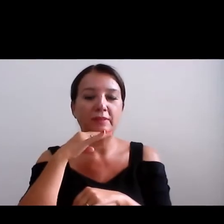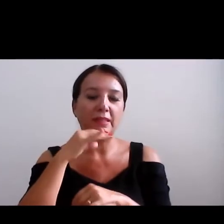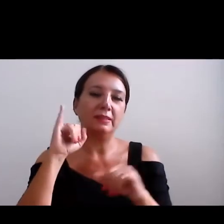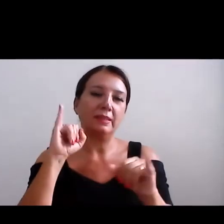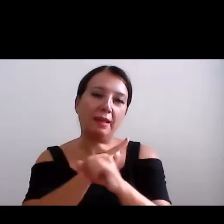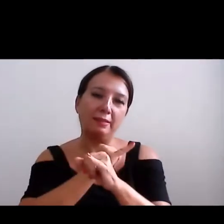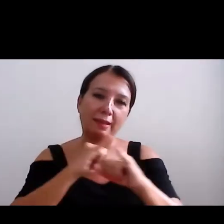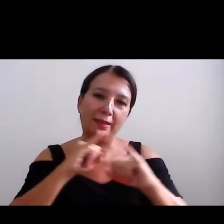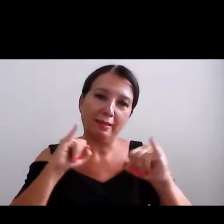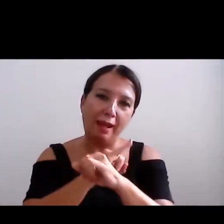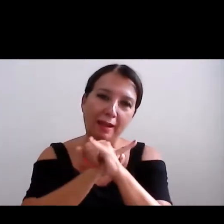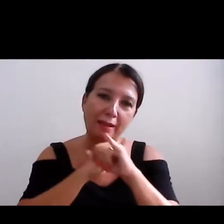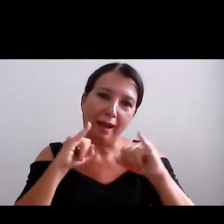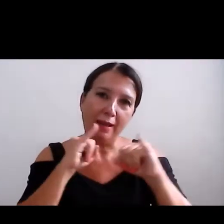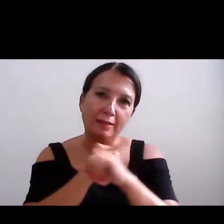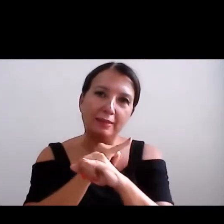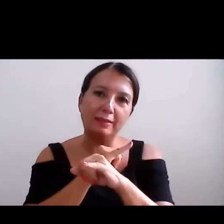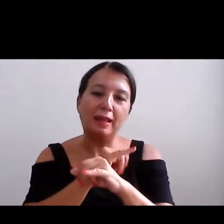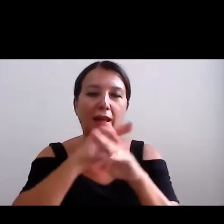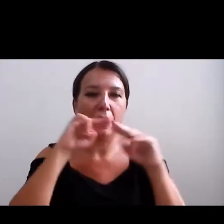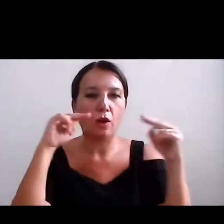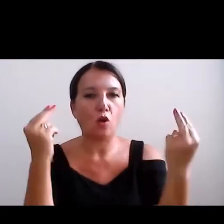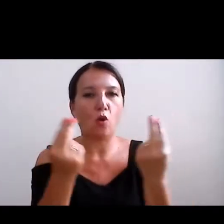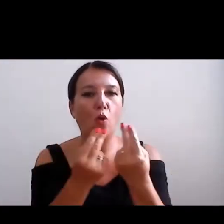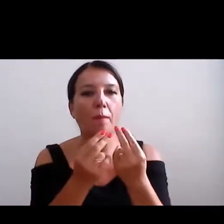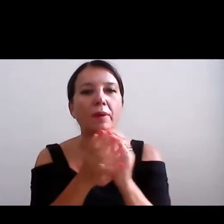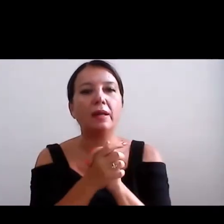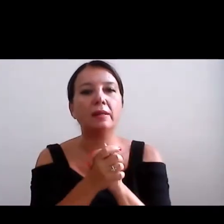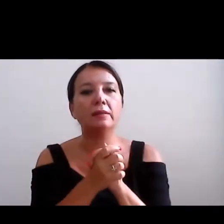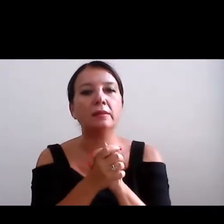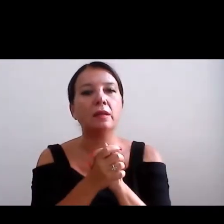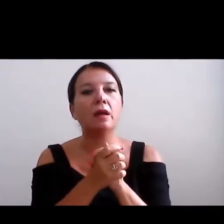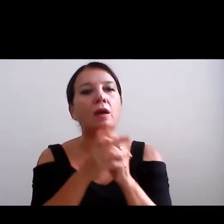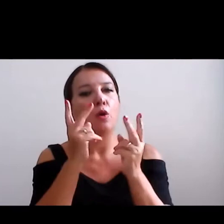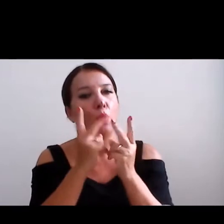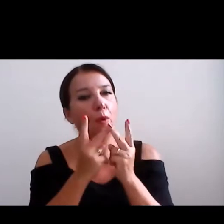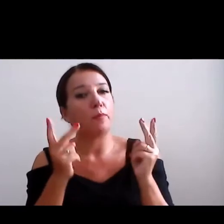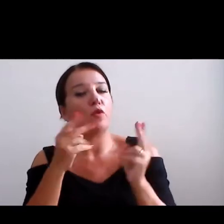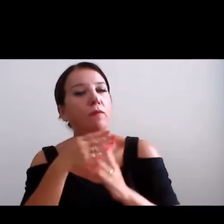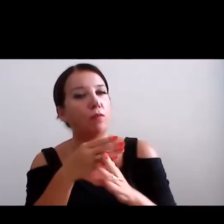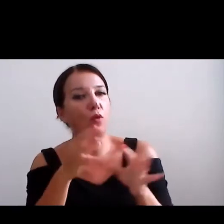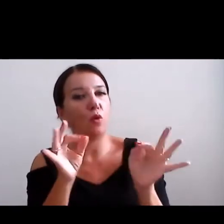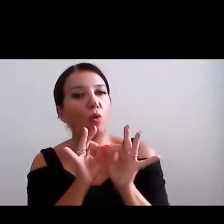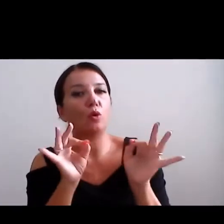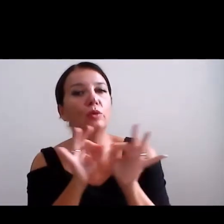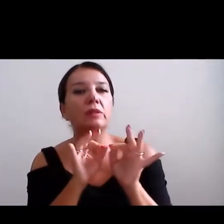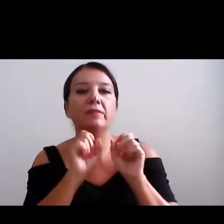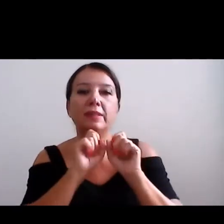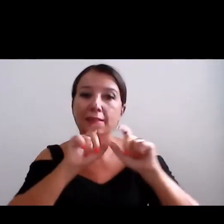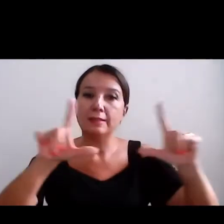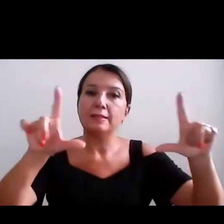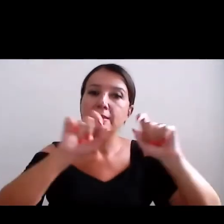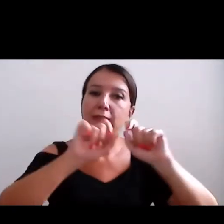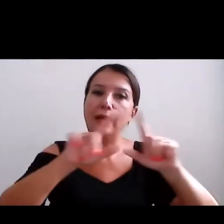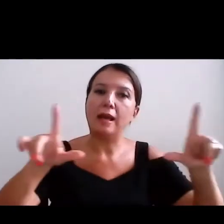dettagliata e completa. Provo a condividere comunque qualche slide,